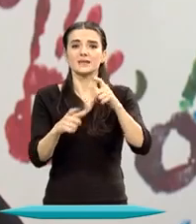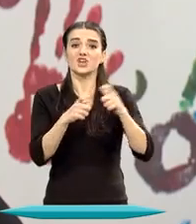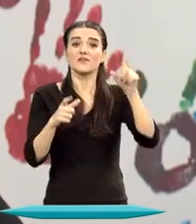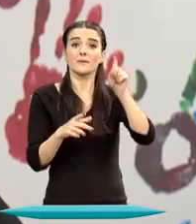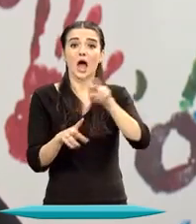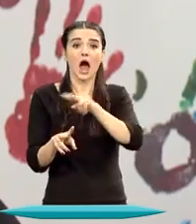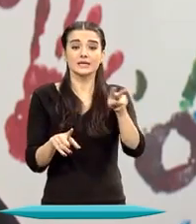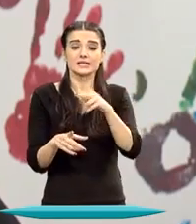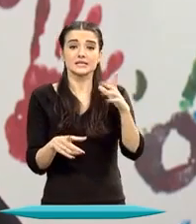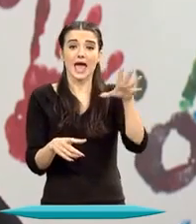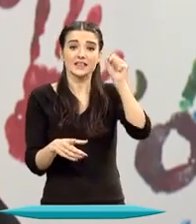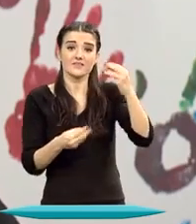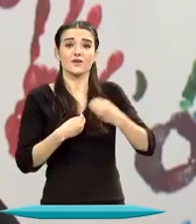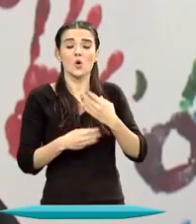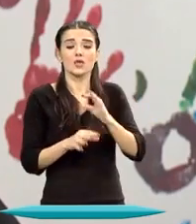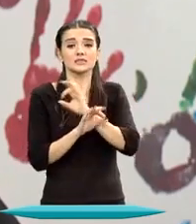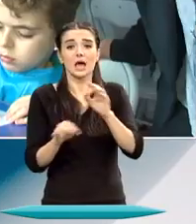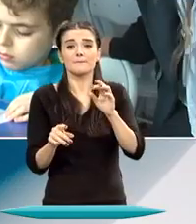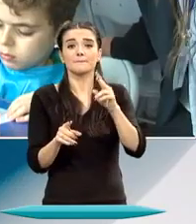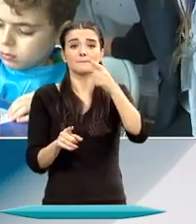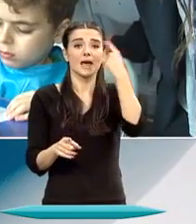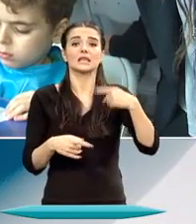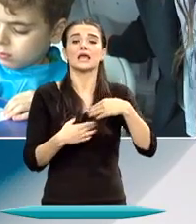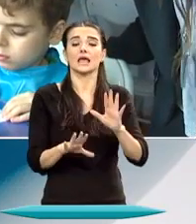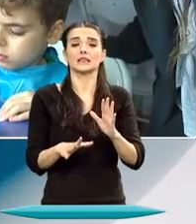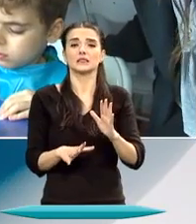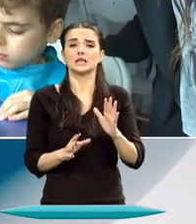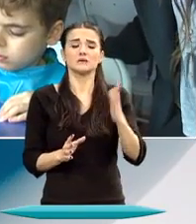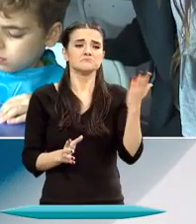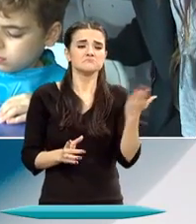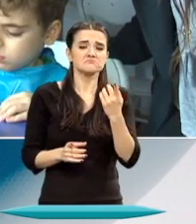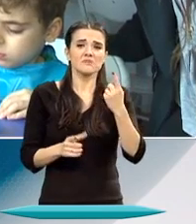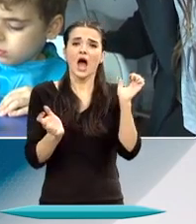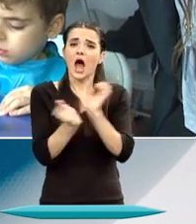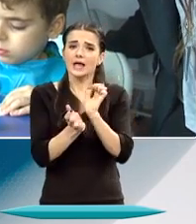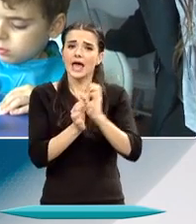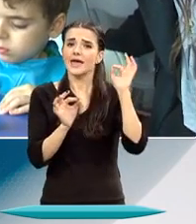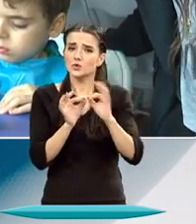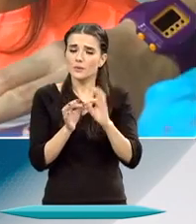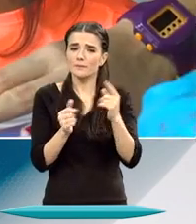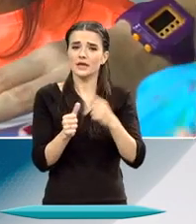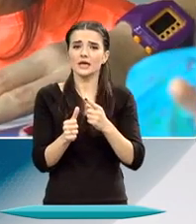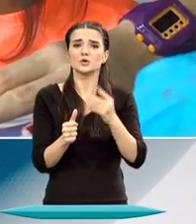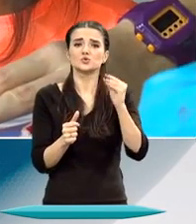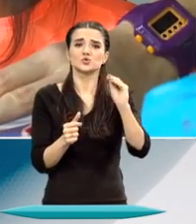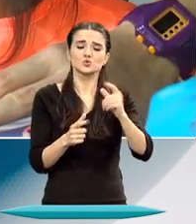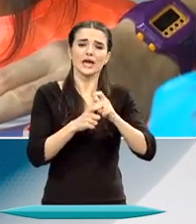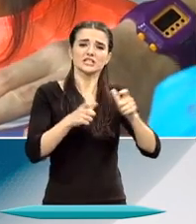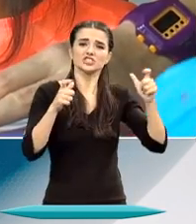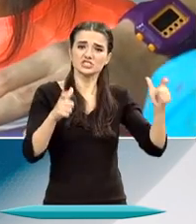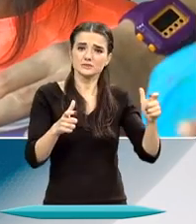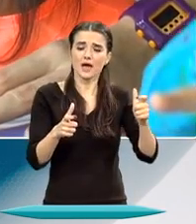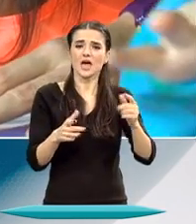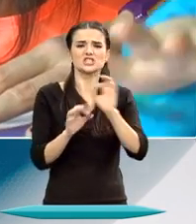hangisinin otizme yol açtığı henüz net bir bilgi değildir. Herhangi bir şekilde ailenin ekonomik durumuyla, çocuk yetiştirmesiyle